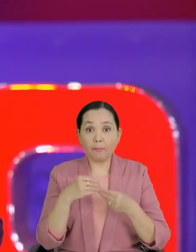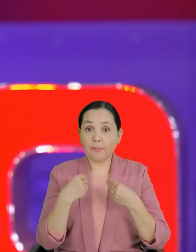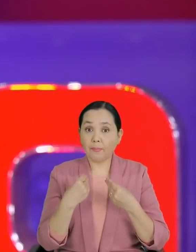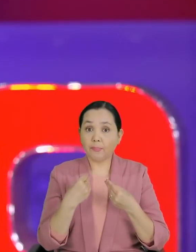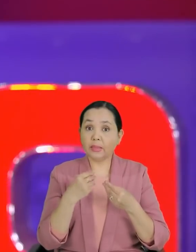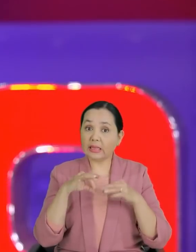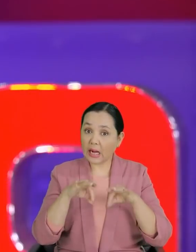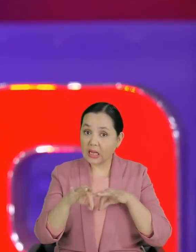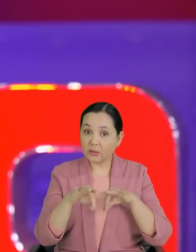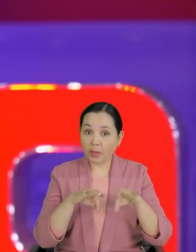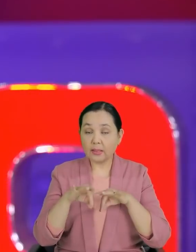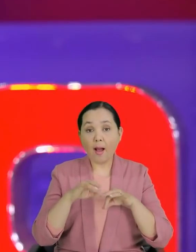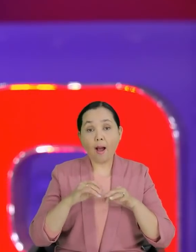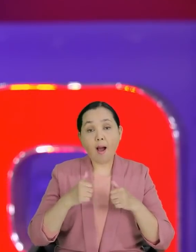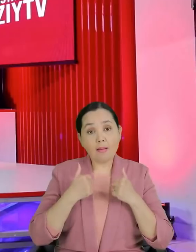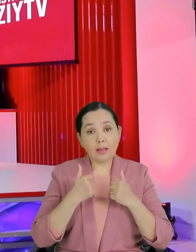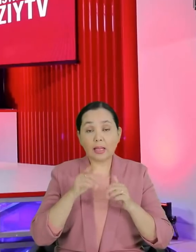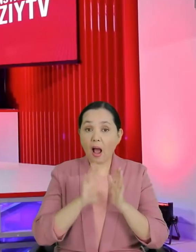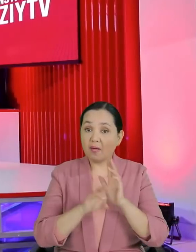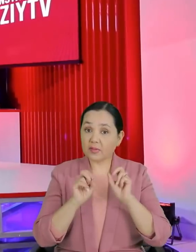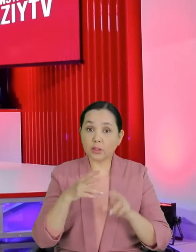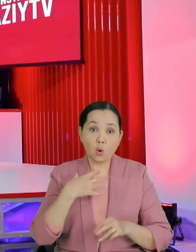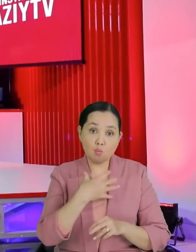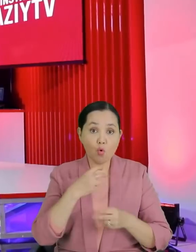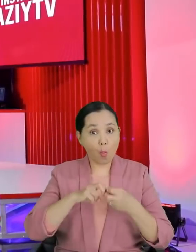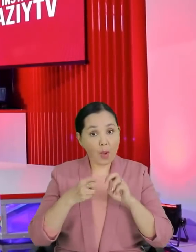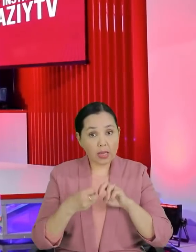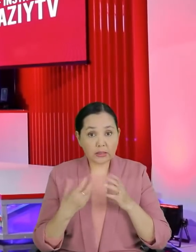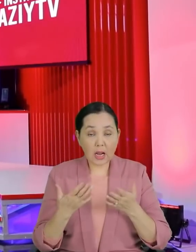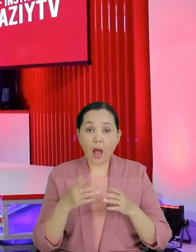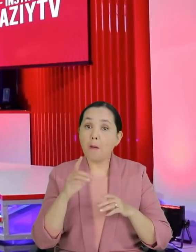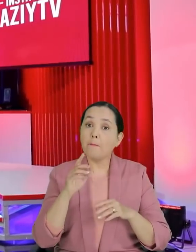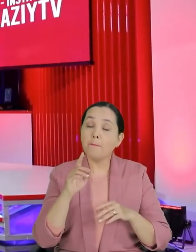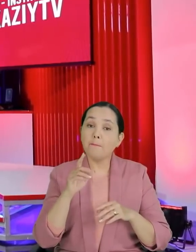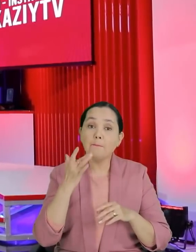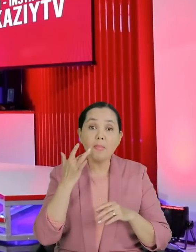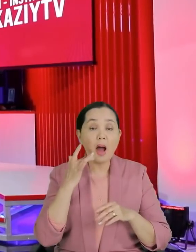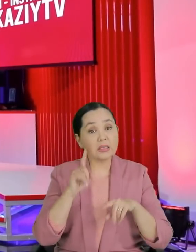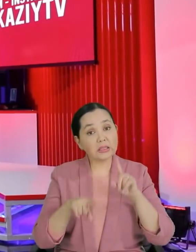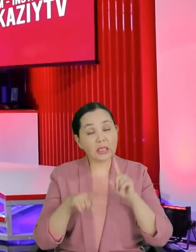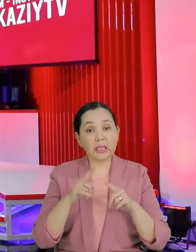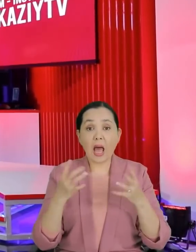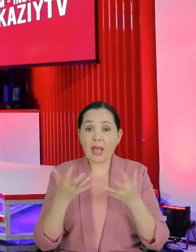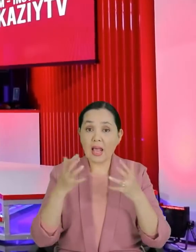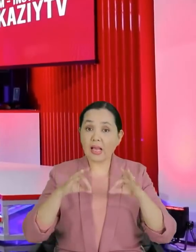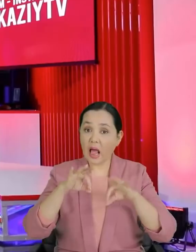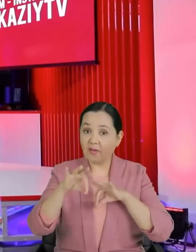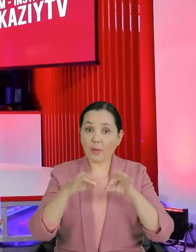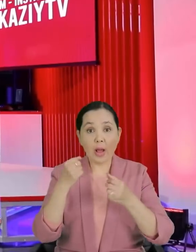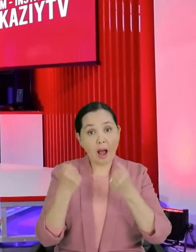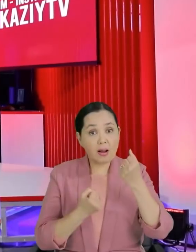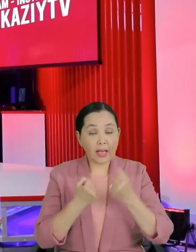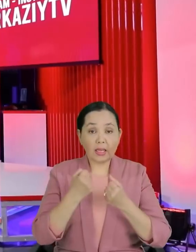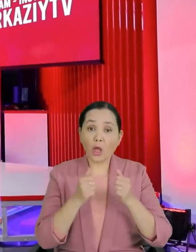bergan. Transportlarda harakatlanish xavfsizligi esa eng muhim masala. Lekin ba'zida yengil avtomashinada harakatlanadigan haydovchilar